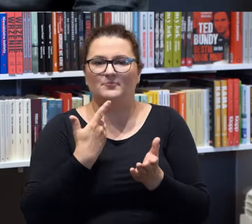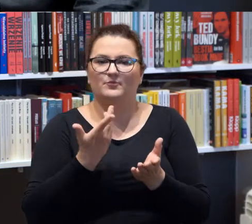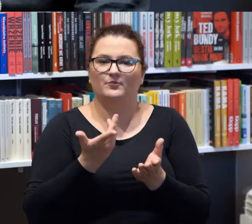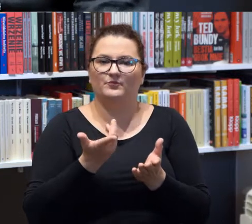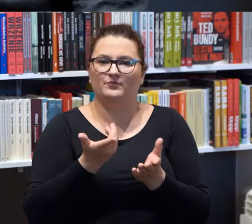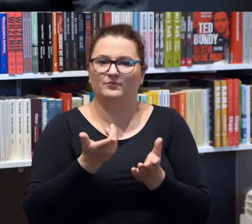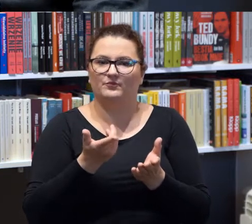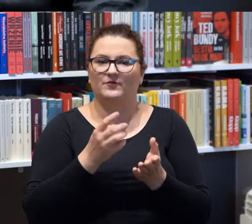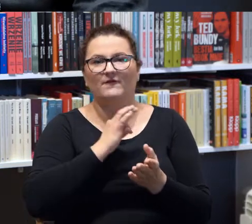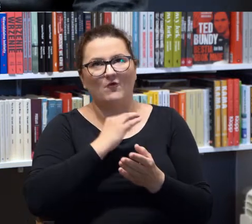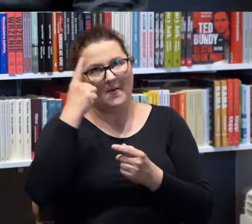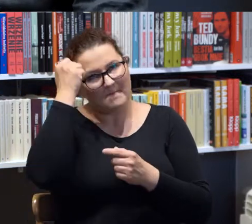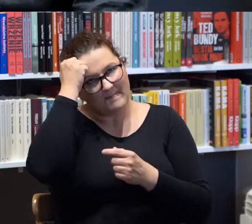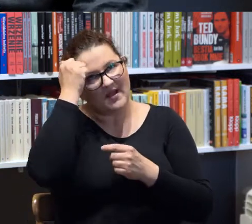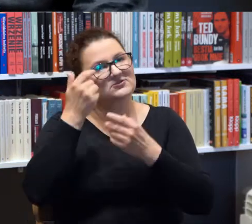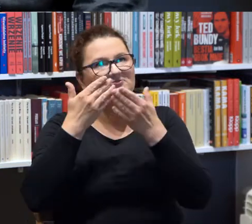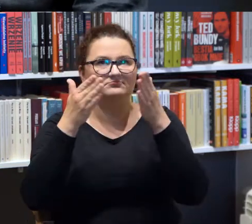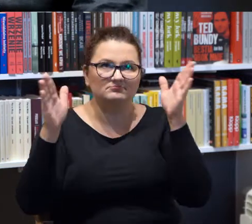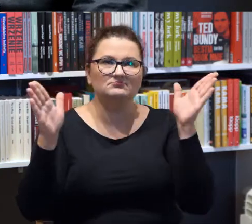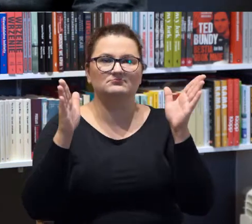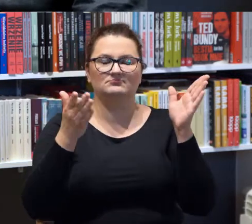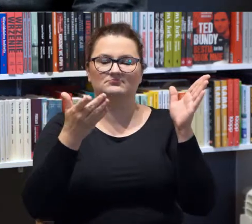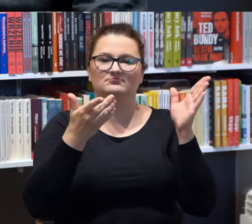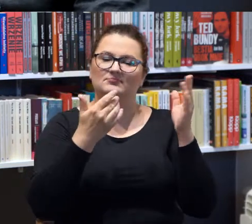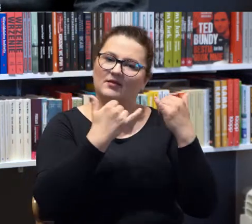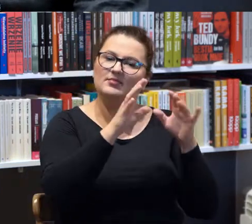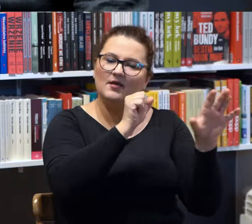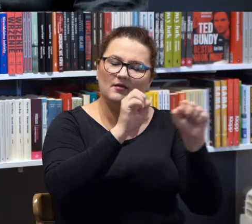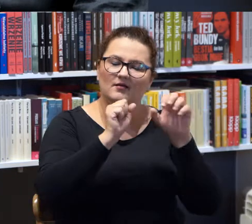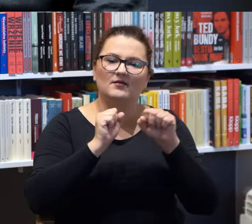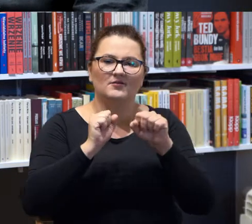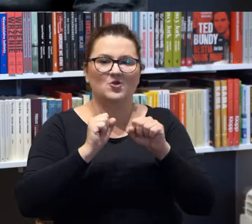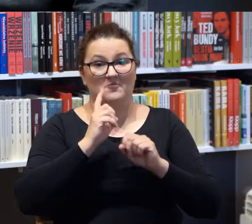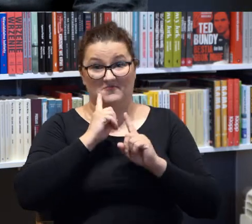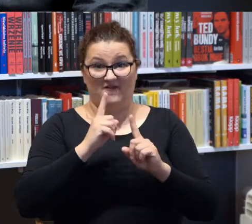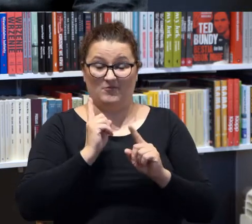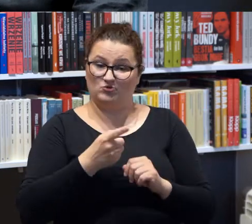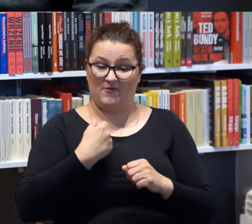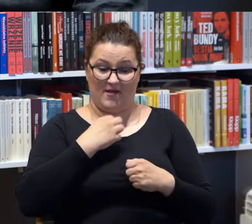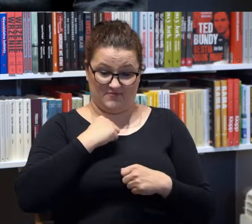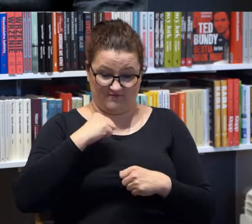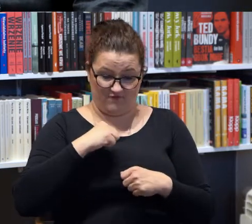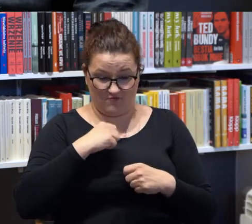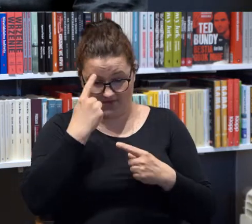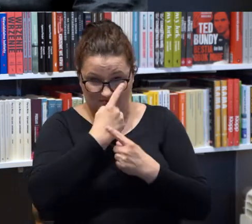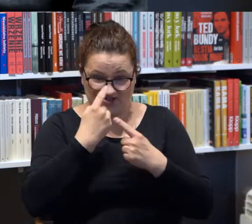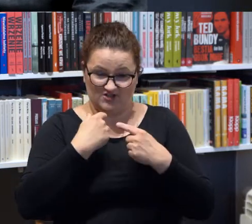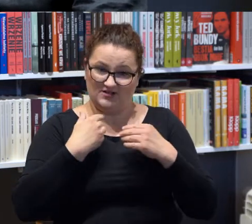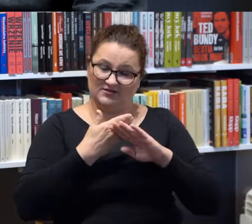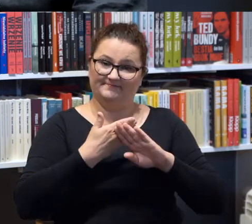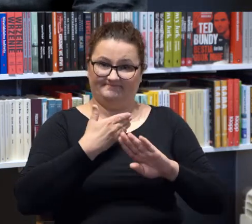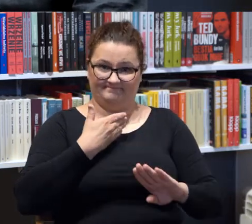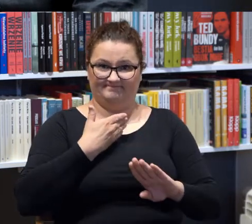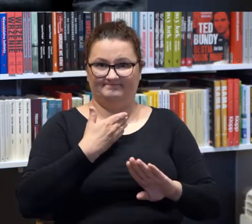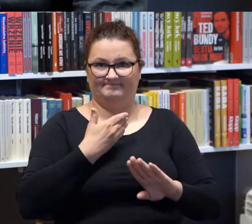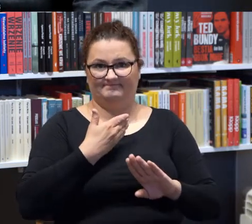wychodzenia poza swoją pamięć było to, że ja musiałam faktycznie się od siebie zdystansować i to jest rzecz, no, za którą jestem